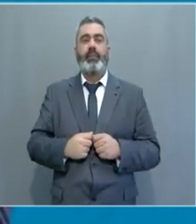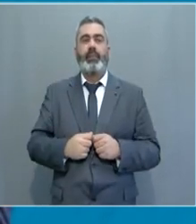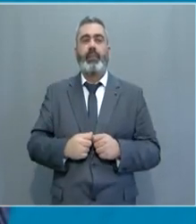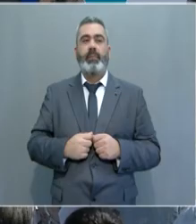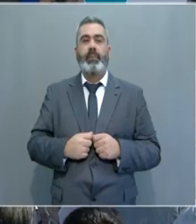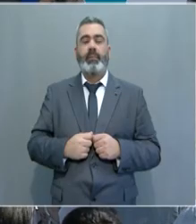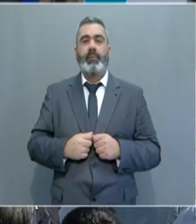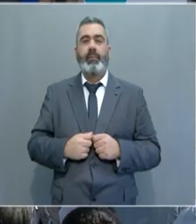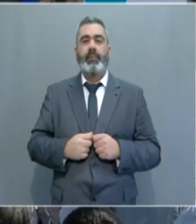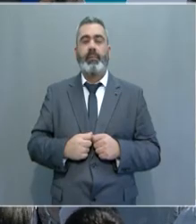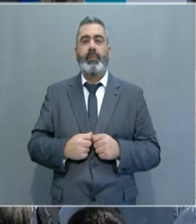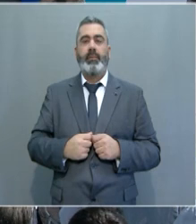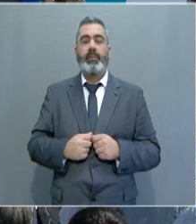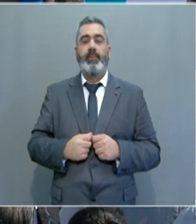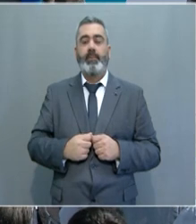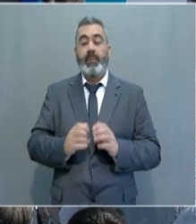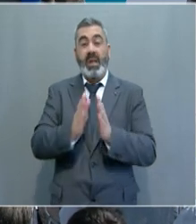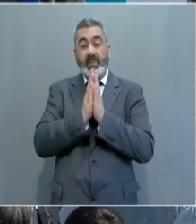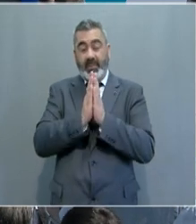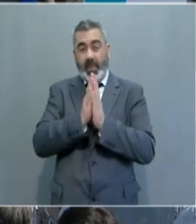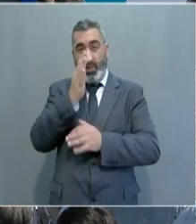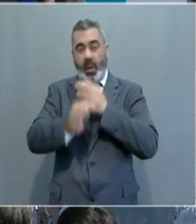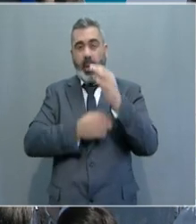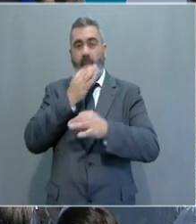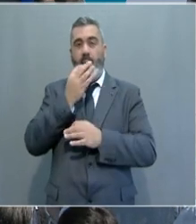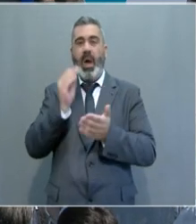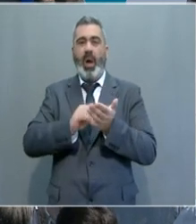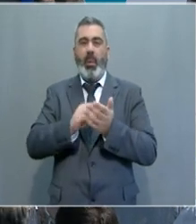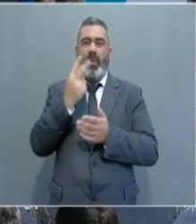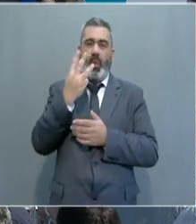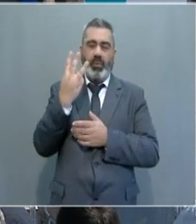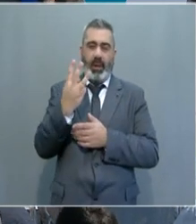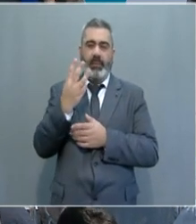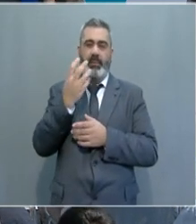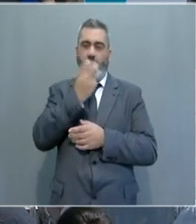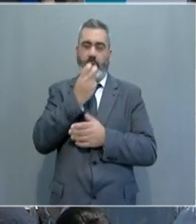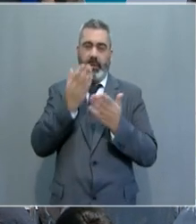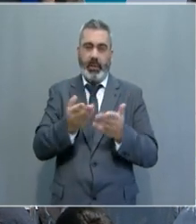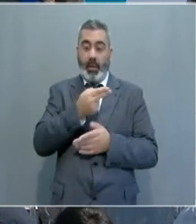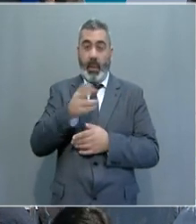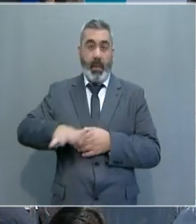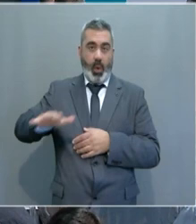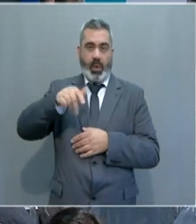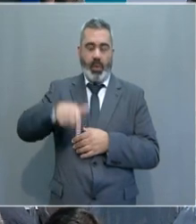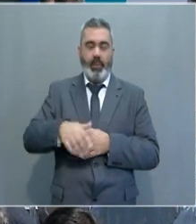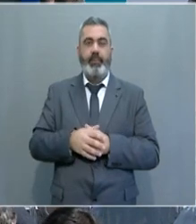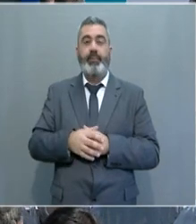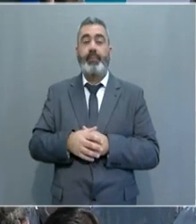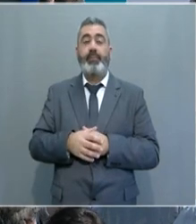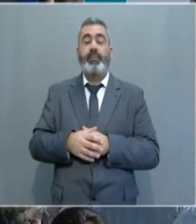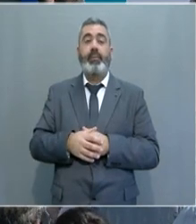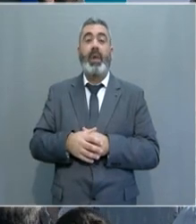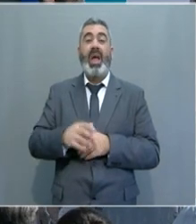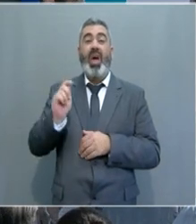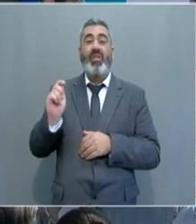Το νέο, επιτρέψτε μου να πω πολύ σύντομα δύο-τρία άλλα ενεργειακά στοιχεία τα οποία θα αναπτυχθούν στην περιοχή. Το μεγάλο φωτοβολταϊκό